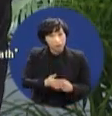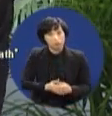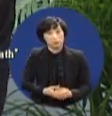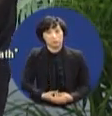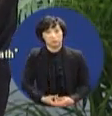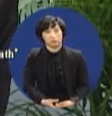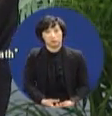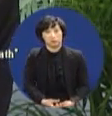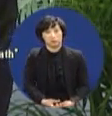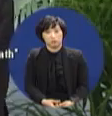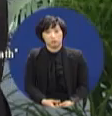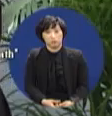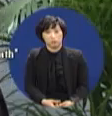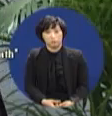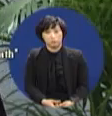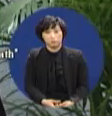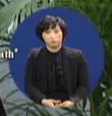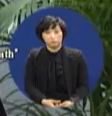바라니?